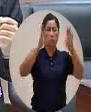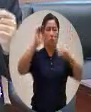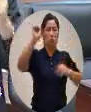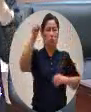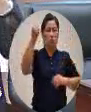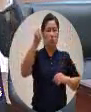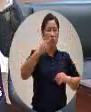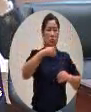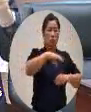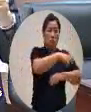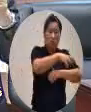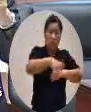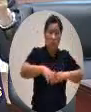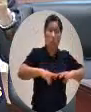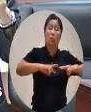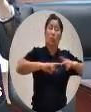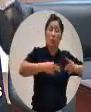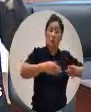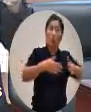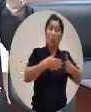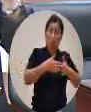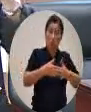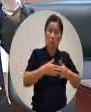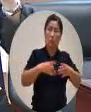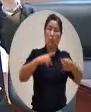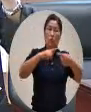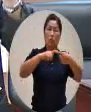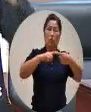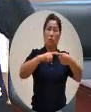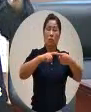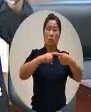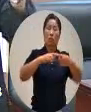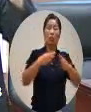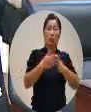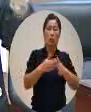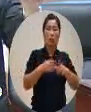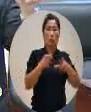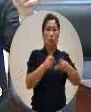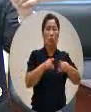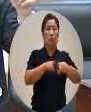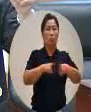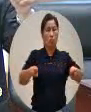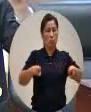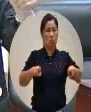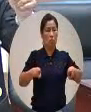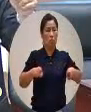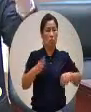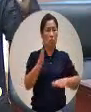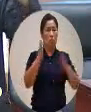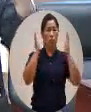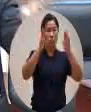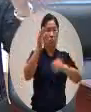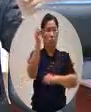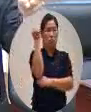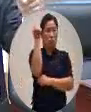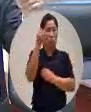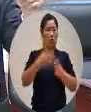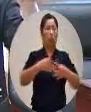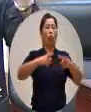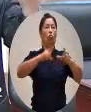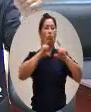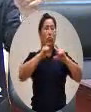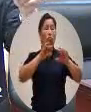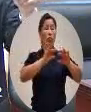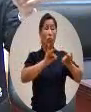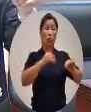境但是要改善這裡的環境第一個前提這個公平爭議要先恢復也就是說這個的土地